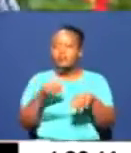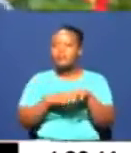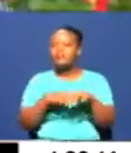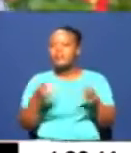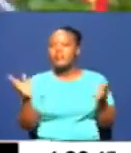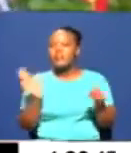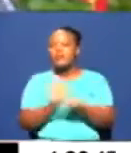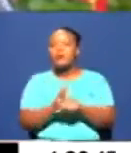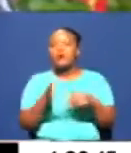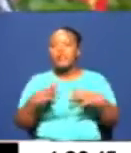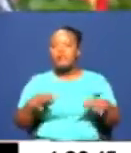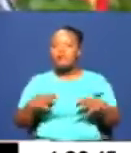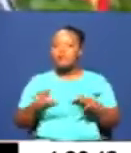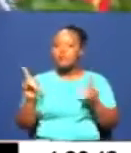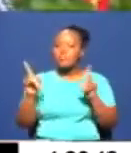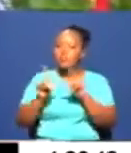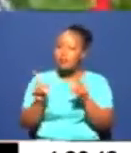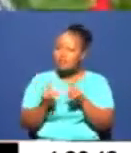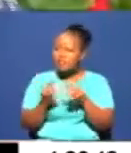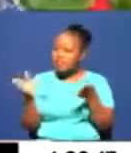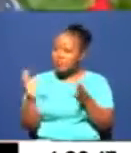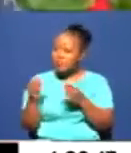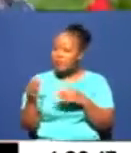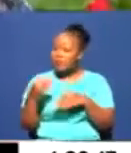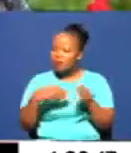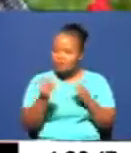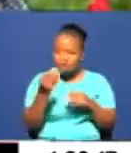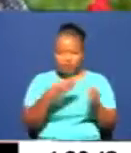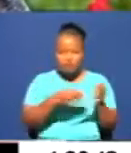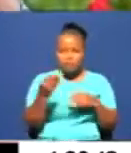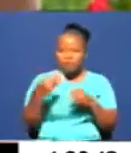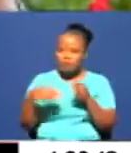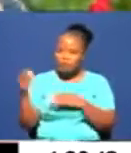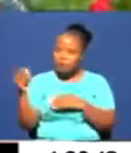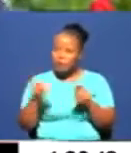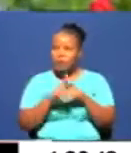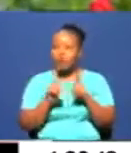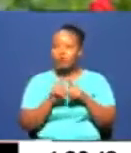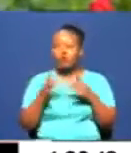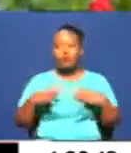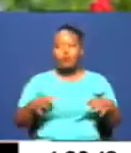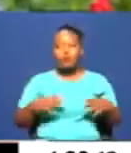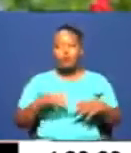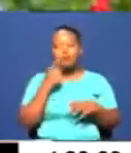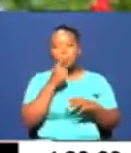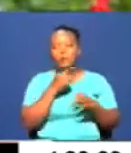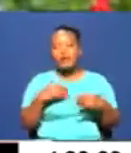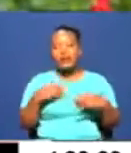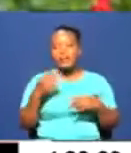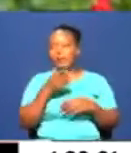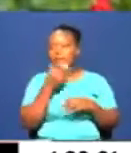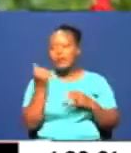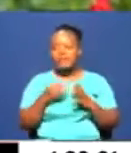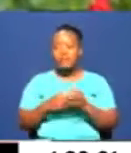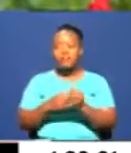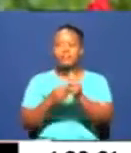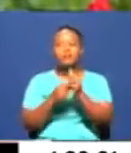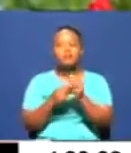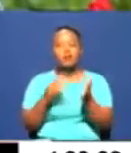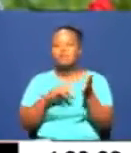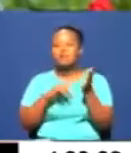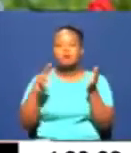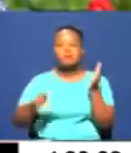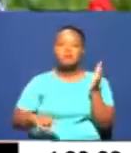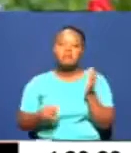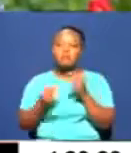waliibiwa certificate zikauzwa, na watu wenye ambao walikuwa na uongozi bora wakabaki nje. Ndio umeona mambo Kenya